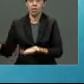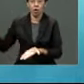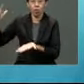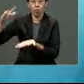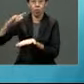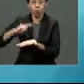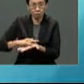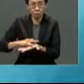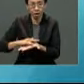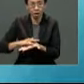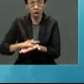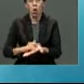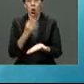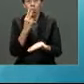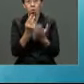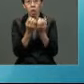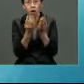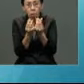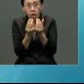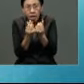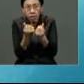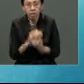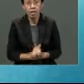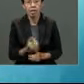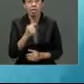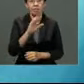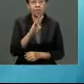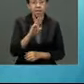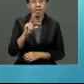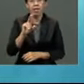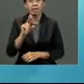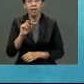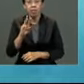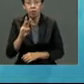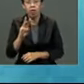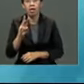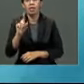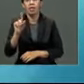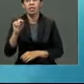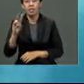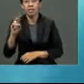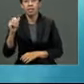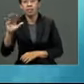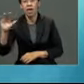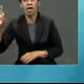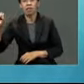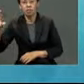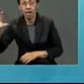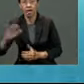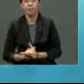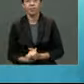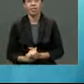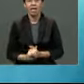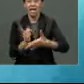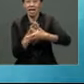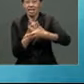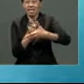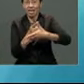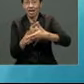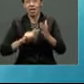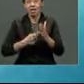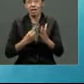ทศครับจะเห็นว่าตัวเลข17 36 27 15รวมทั้งสิ้น95อันนี้เกิดขึ้นตั้งแ